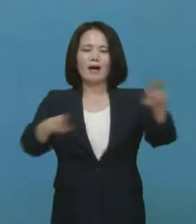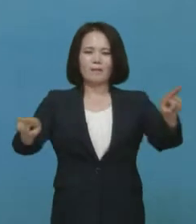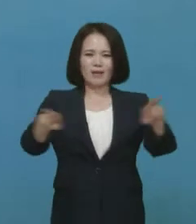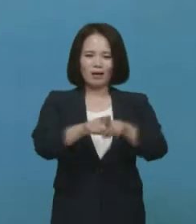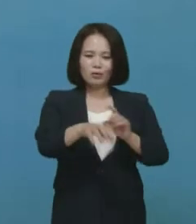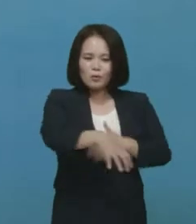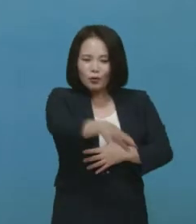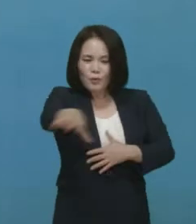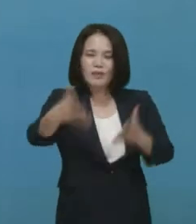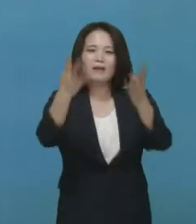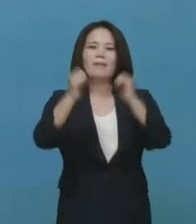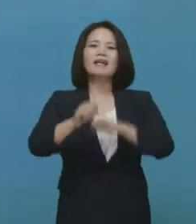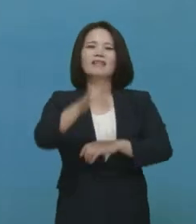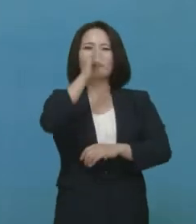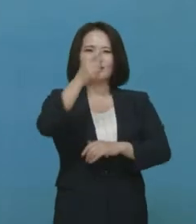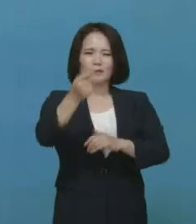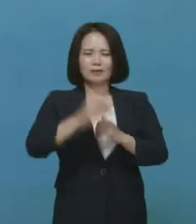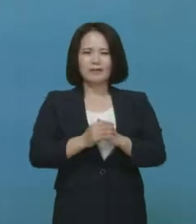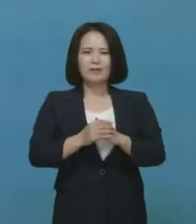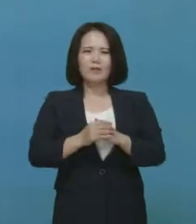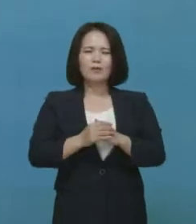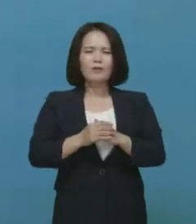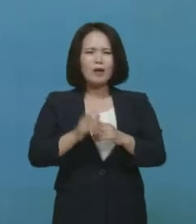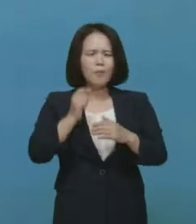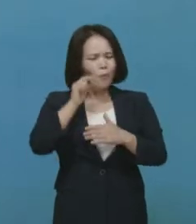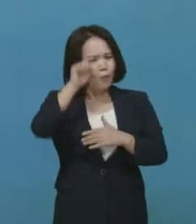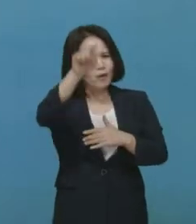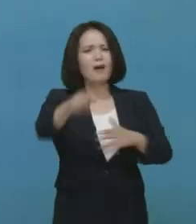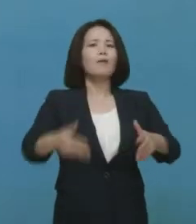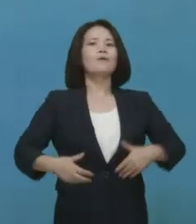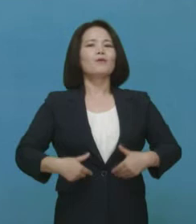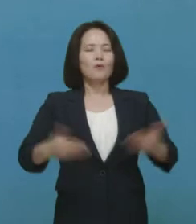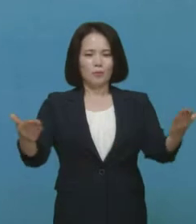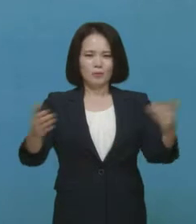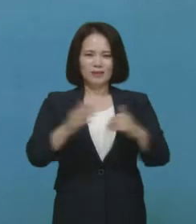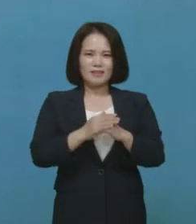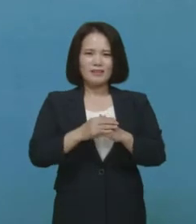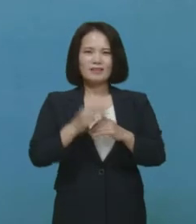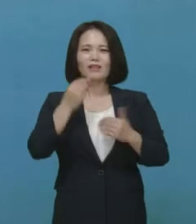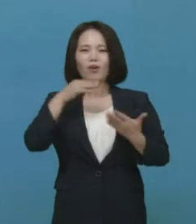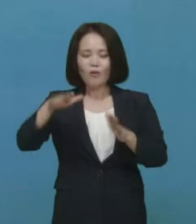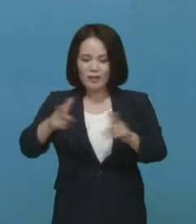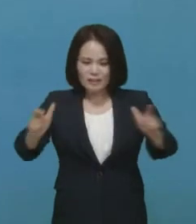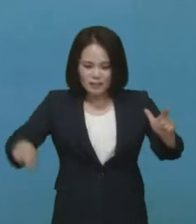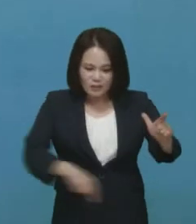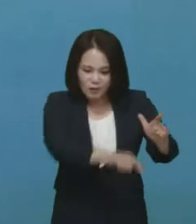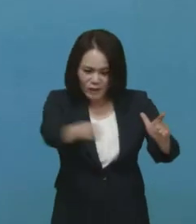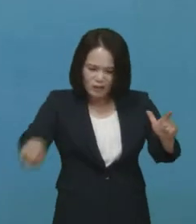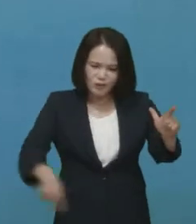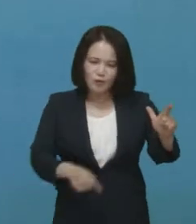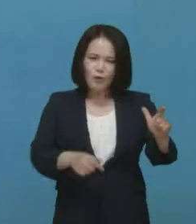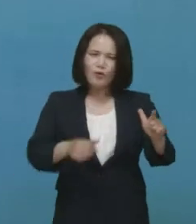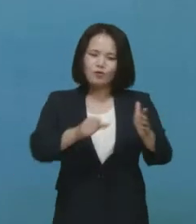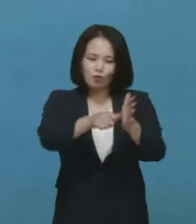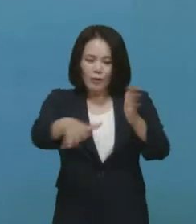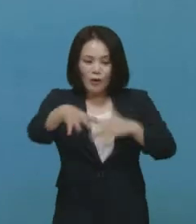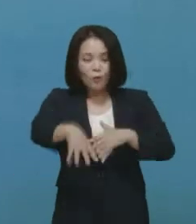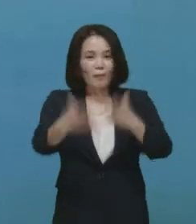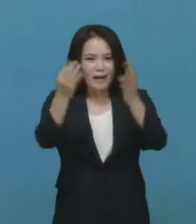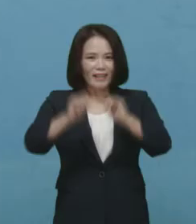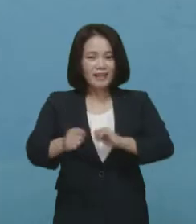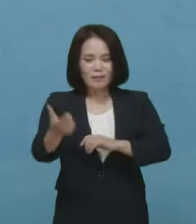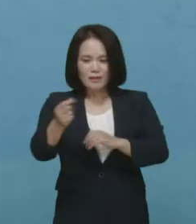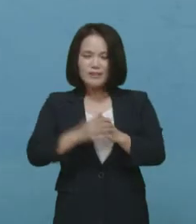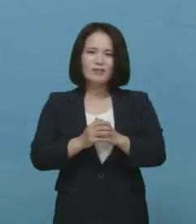참 많은 것 같은데요 어 그런데 굳이 멀리 가지 않더라도 우리 주변 지역 에도 숨어 있는 명소들이 참 많다고 하죠